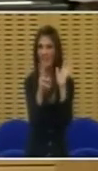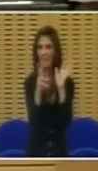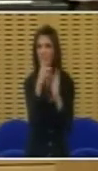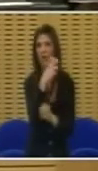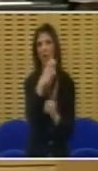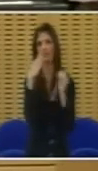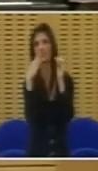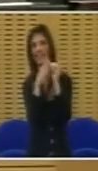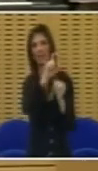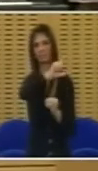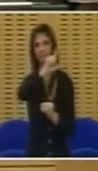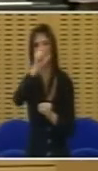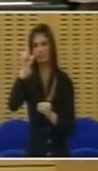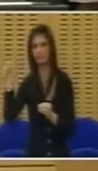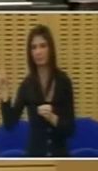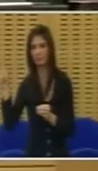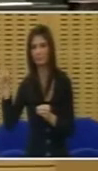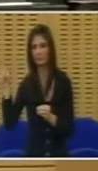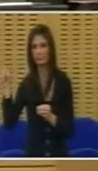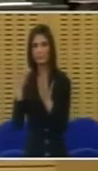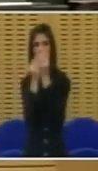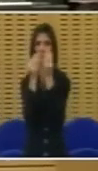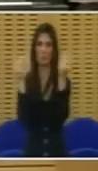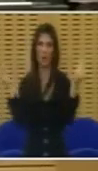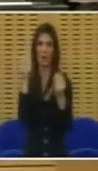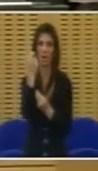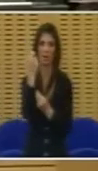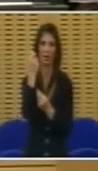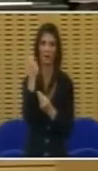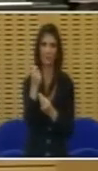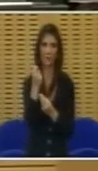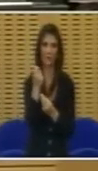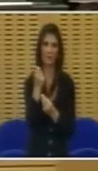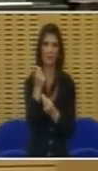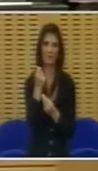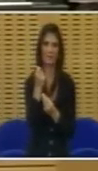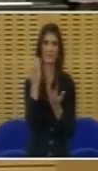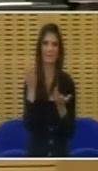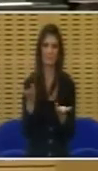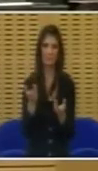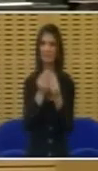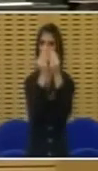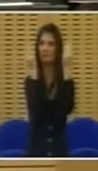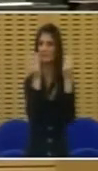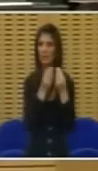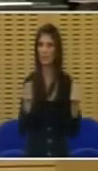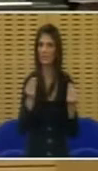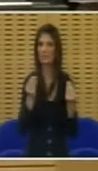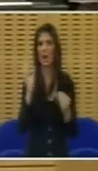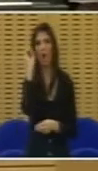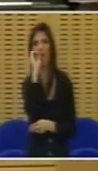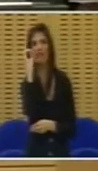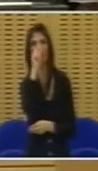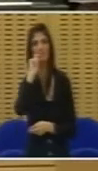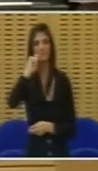729 εκατομμυρίων, σχεδόν 1 δις ευρώ, με προβλέψεις άνω των 500 εκατομμυρίων. Με τη σιωπή του ο κύριος